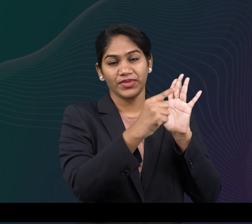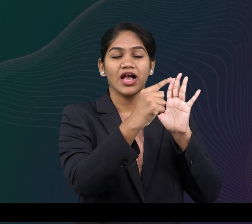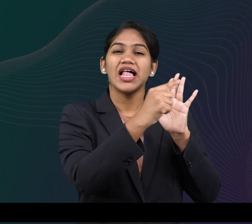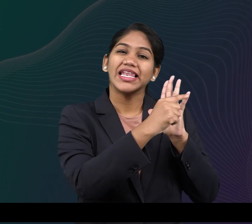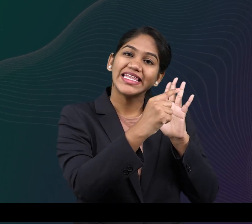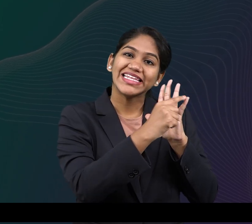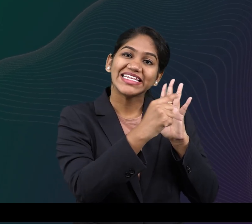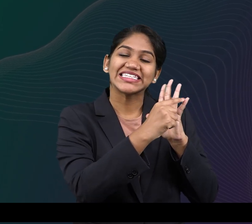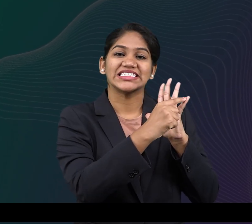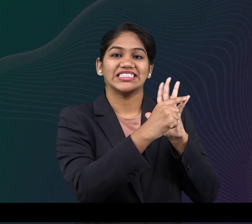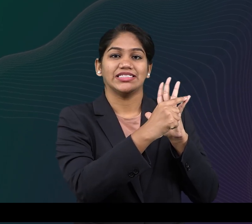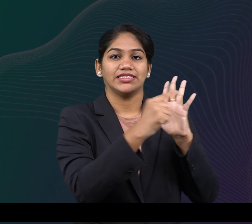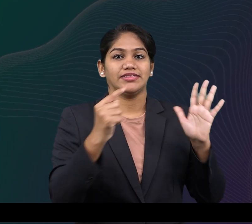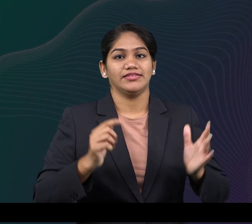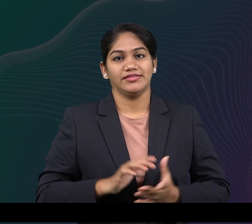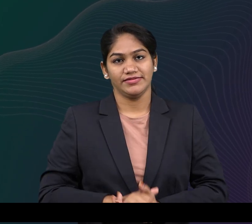कनिष्ठा।